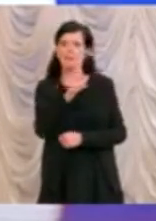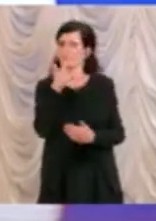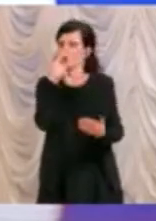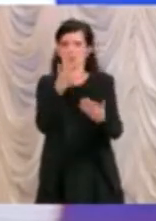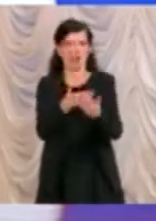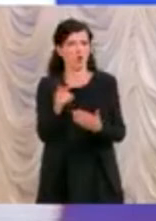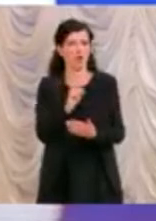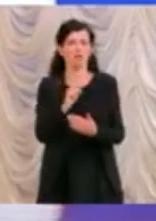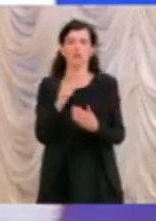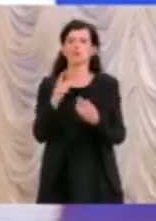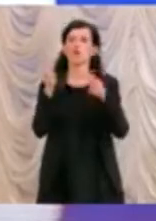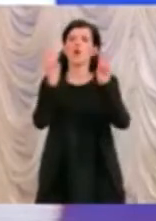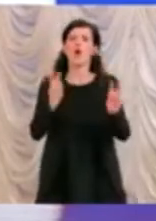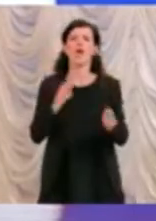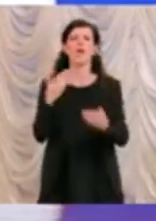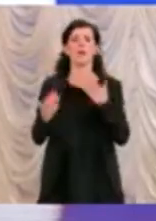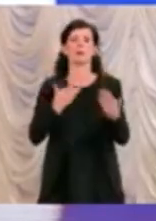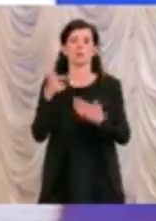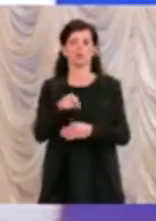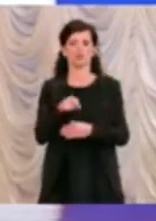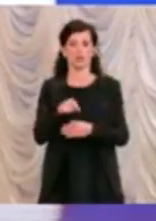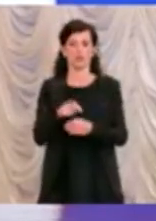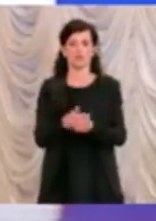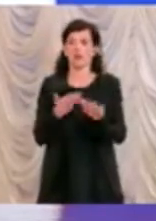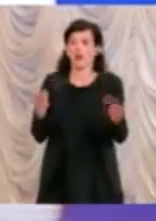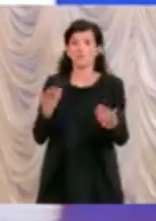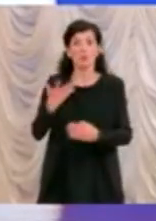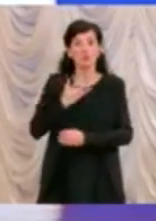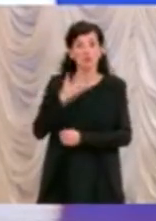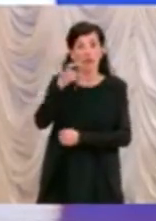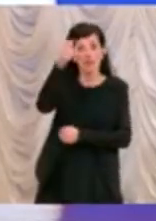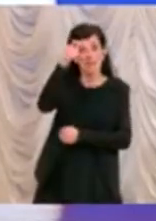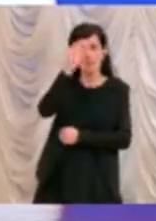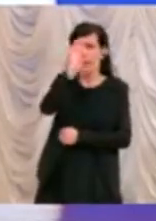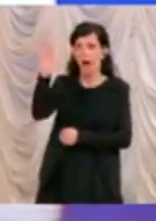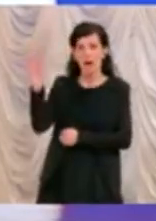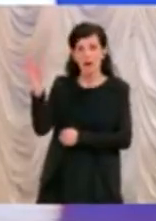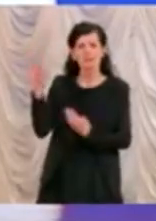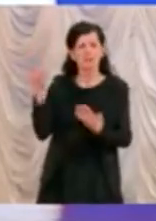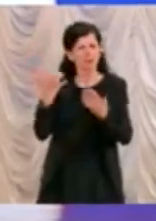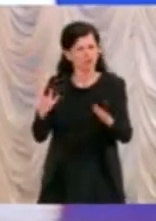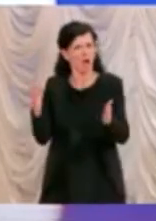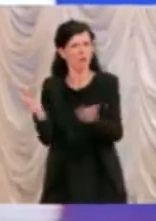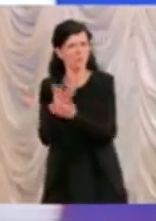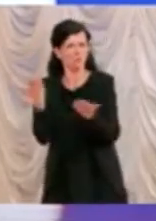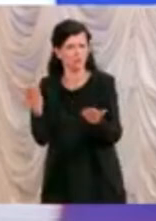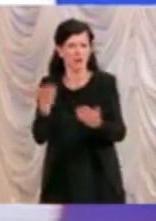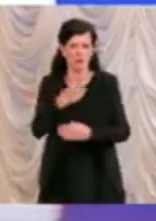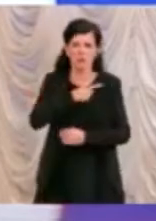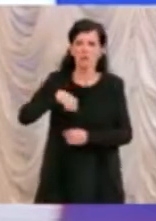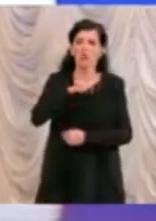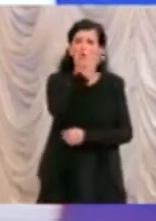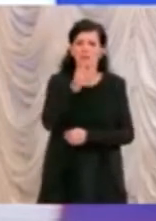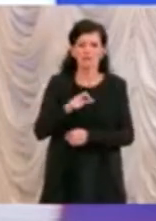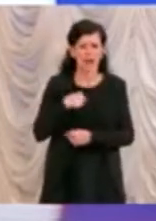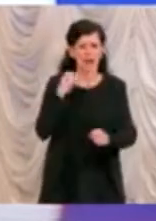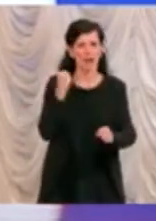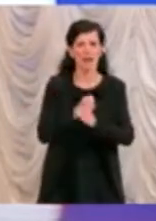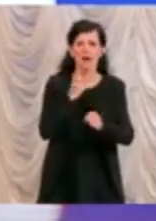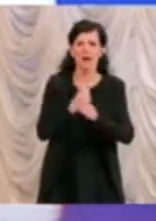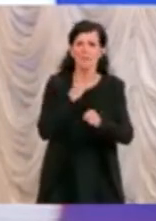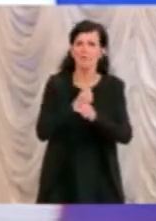emergenza fermo restando che se ci sono degli stati come è avvenuto perché noi stiamo lavorando anche